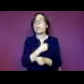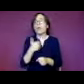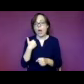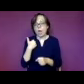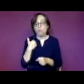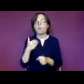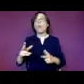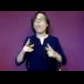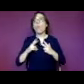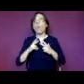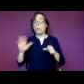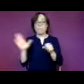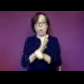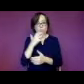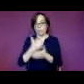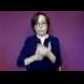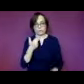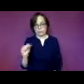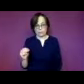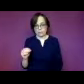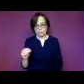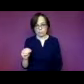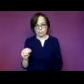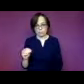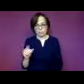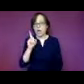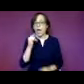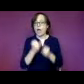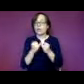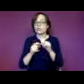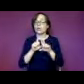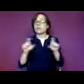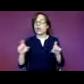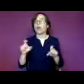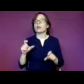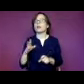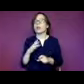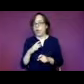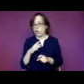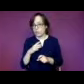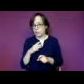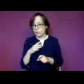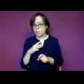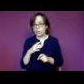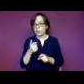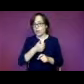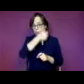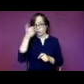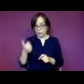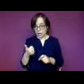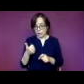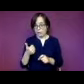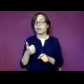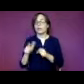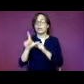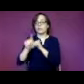a jeżeli spędzamy czas wolny, to mamy go mniej więcej tyle w ciągu dnia, 273 minuty, taka jest statystyka.